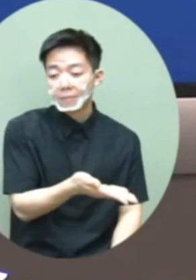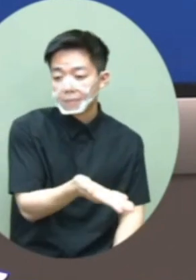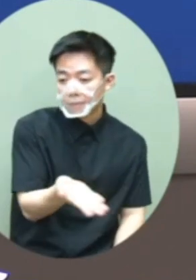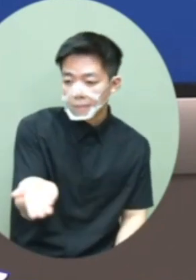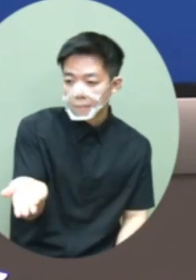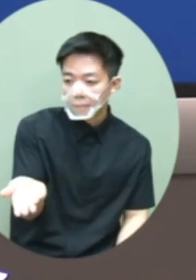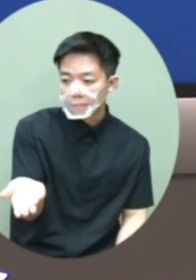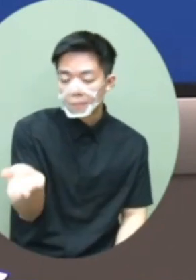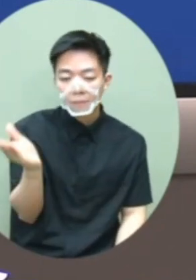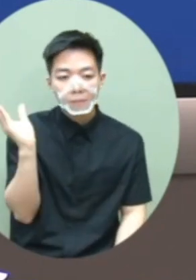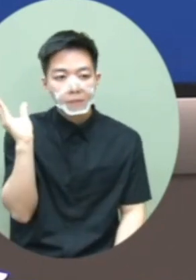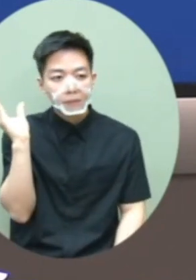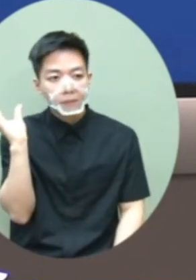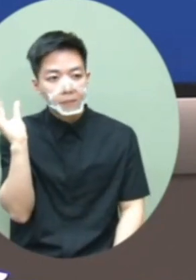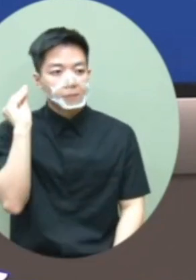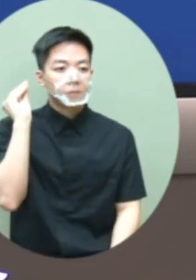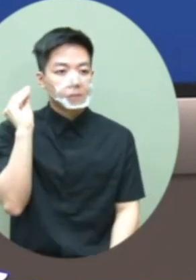那個